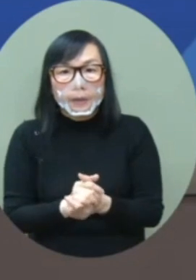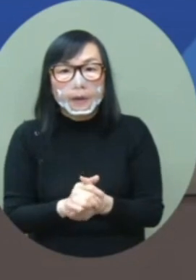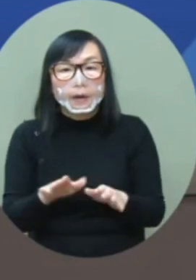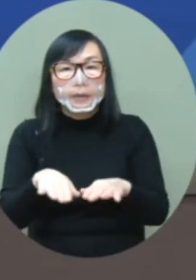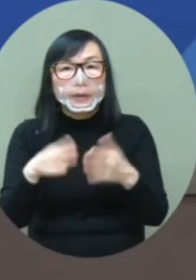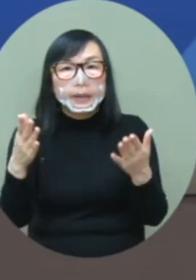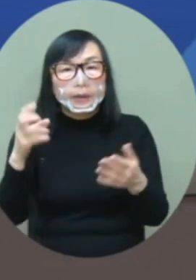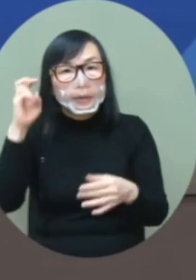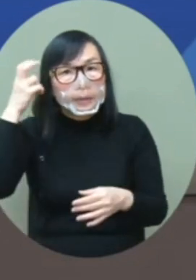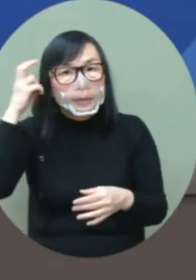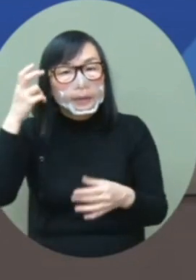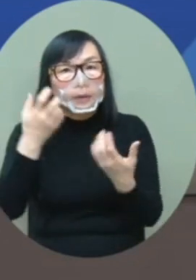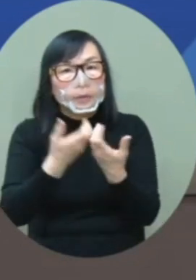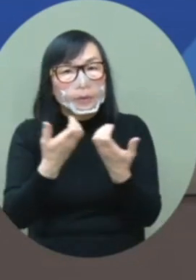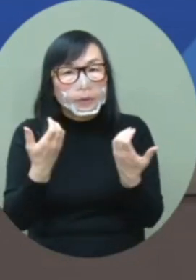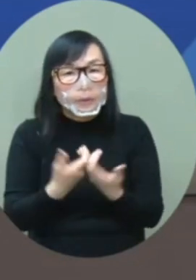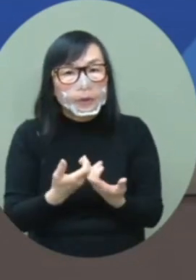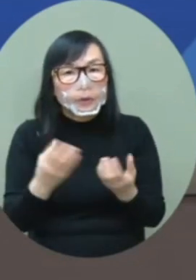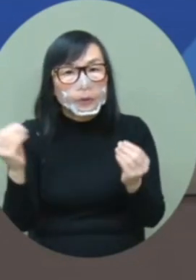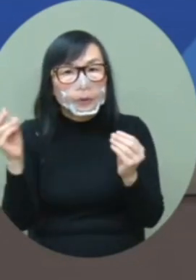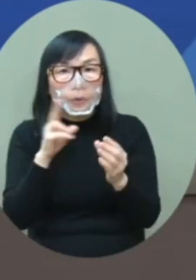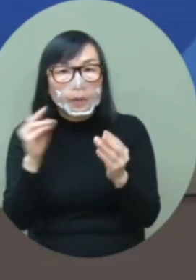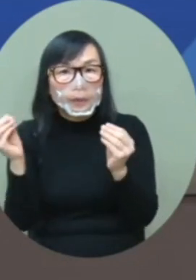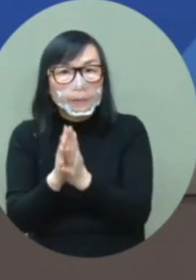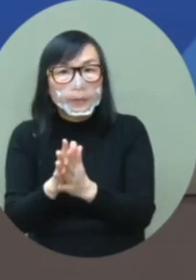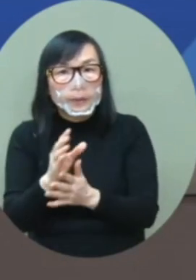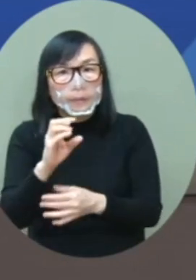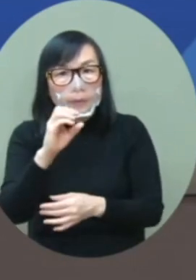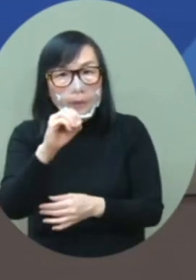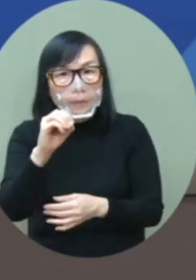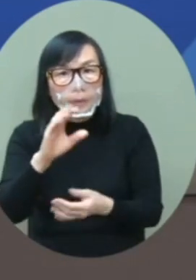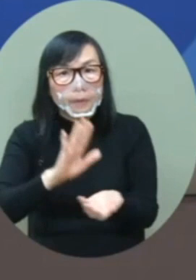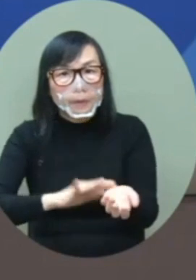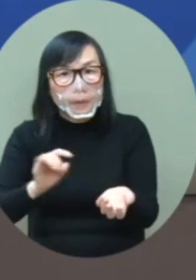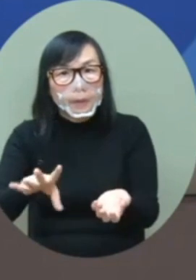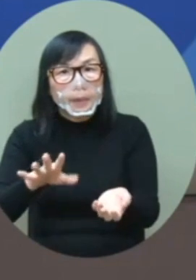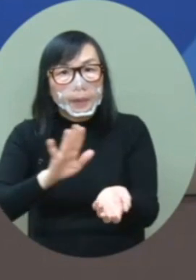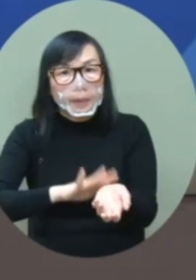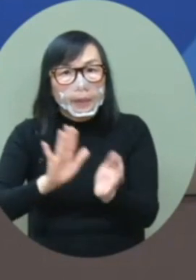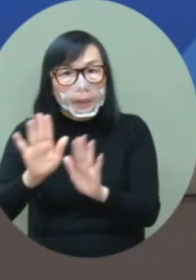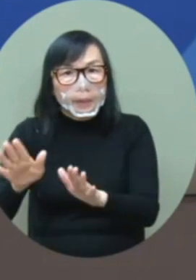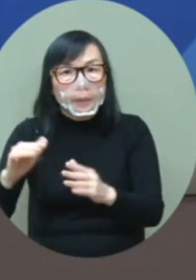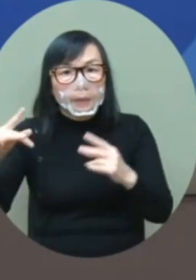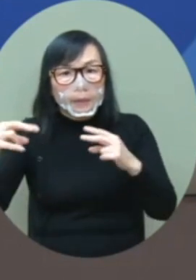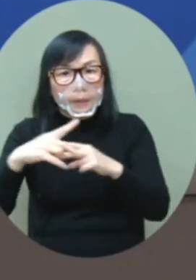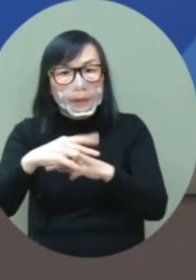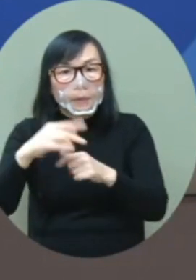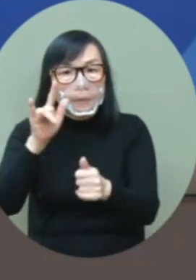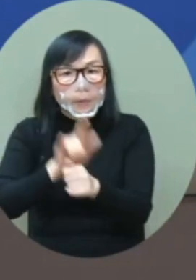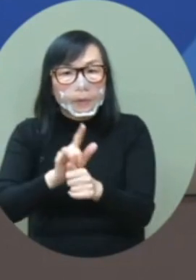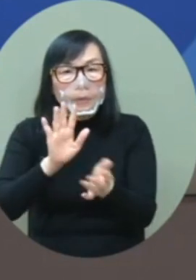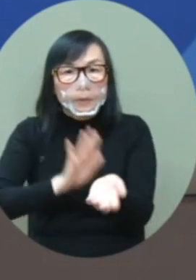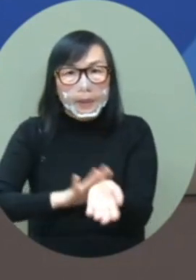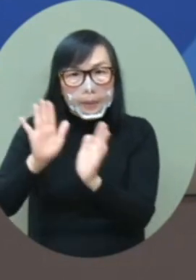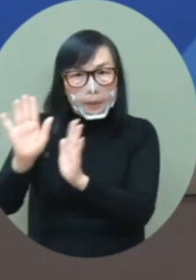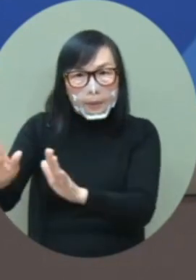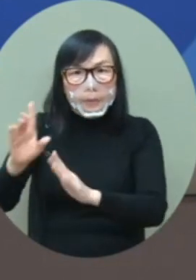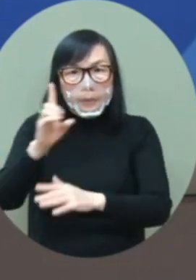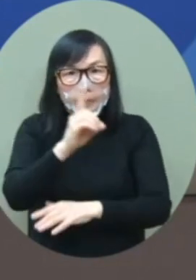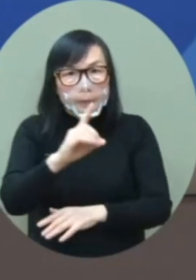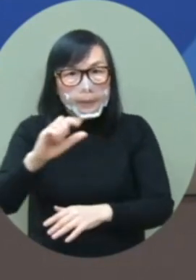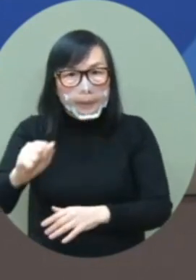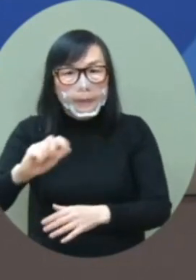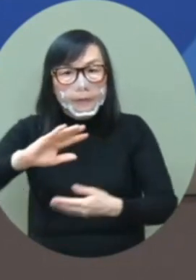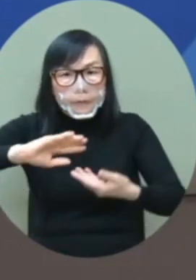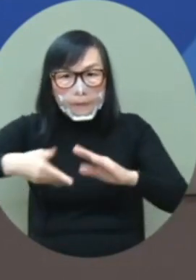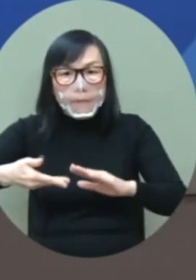始有啲研究數據睇到咧，如果感染到 Omicron 咧，佢產生嗰個抗體咧係有交叉保護，係抵抗到呢個 Delta， 但